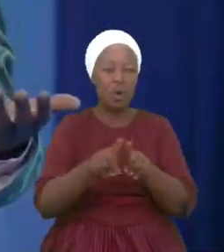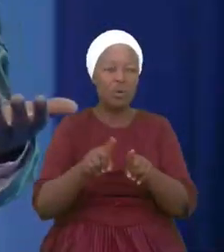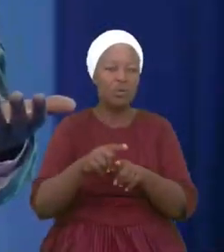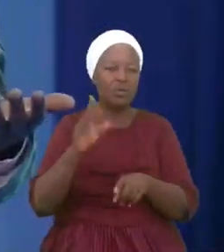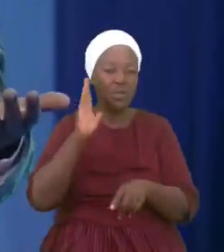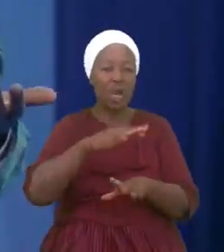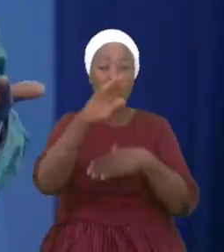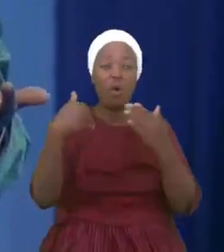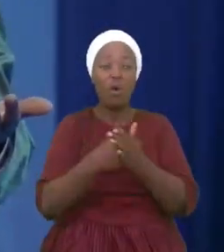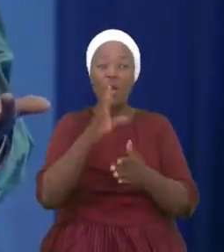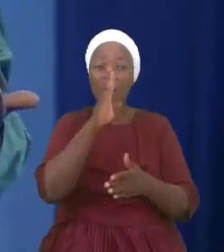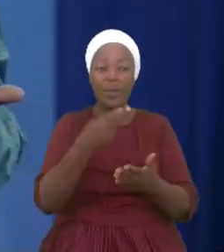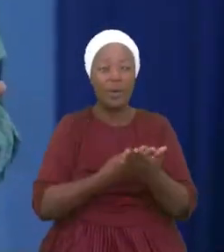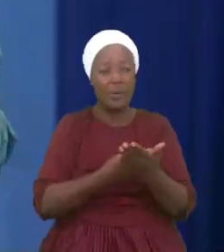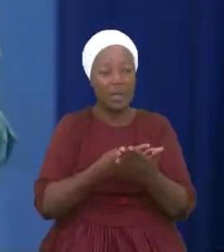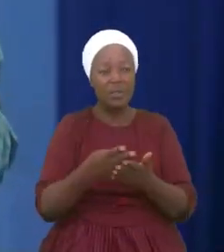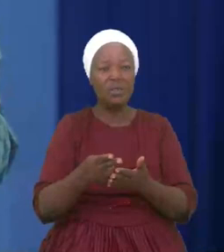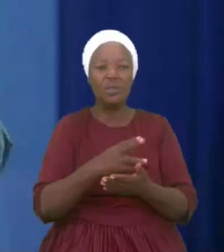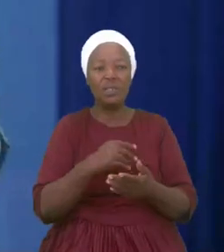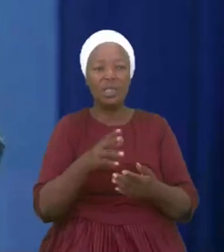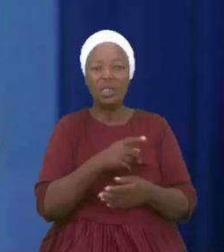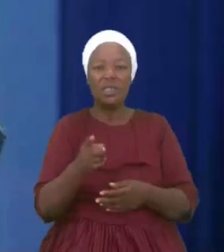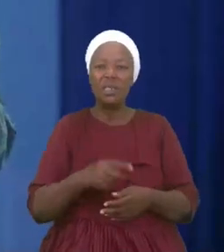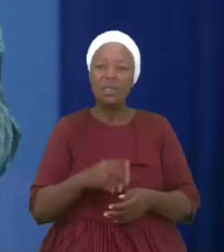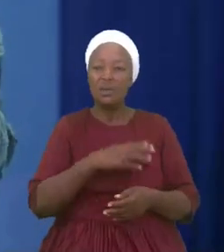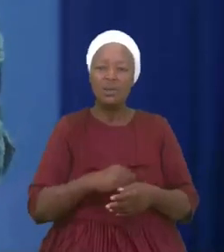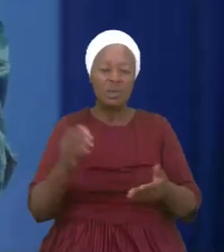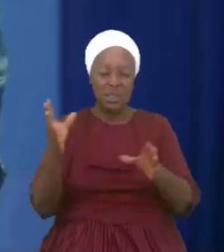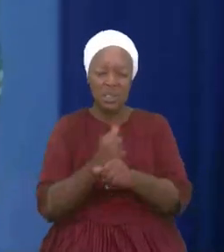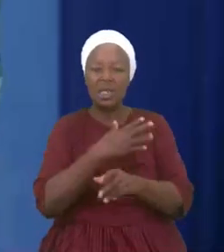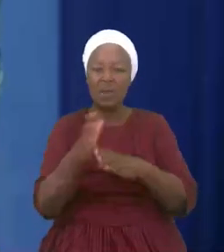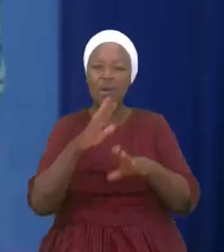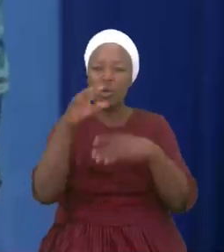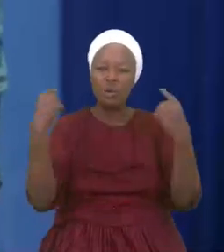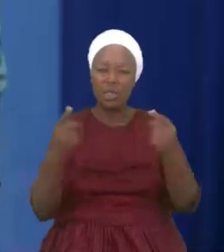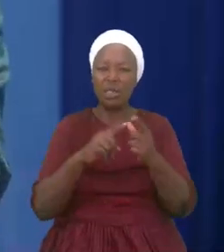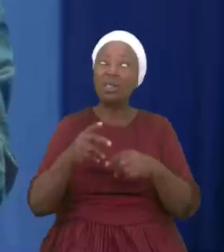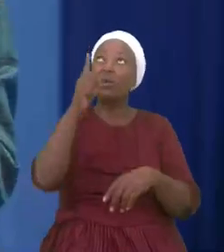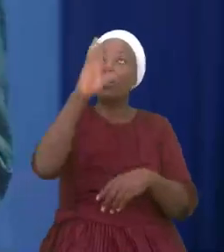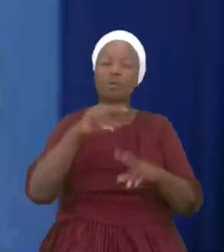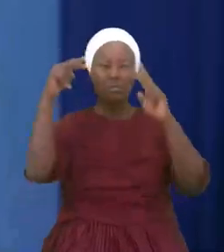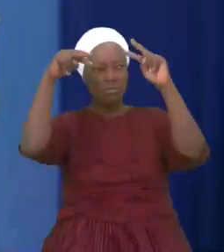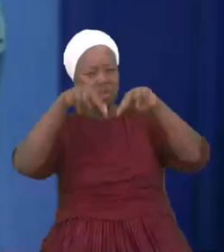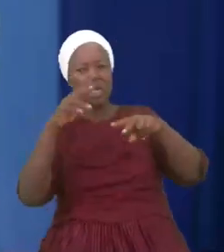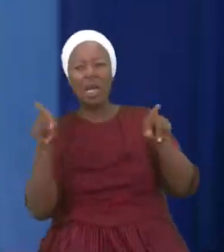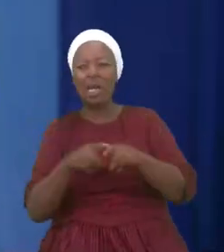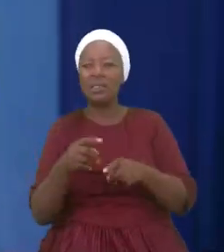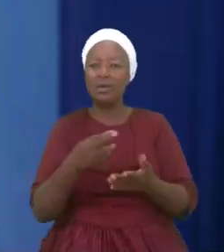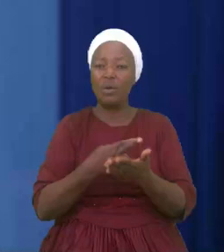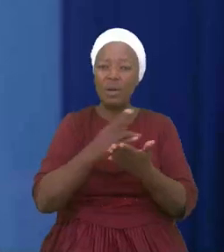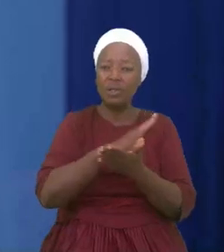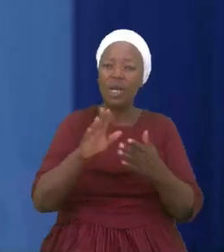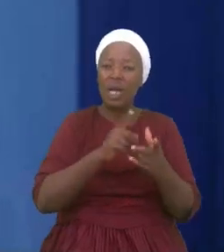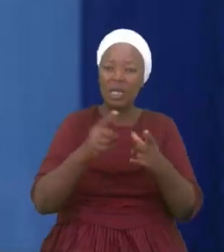21 il n'y aura plus que des Justes parmi ton peuple il va te pardonner